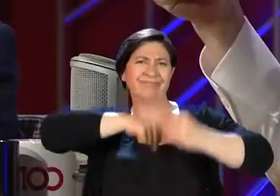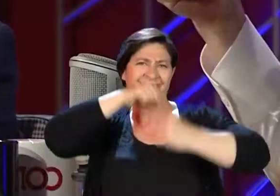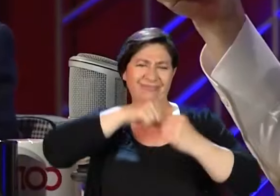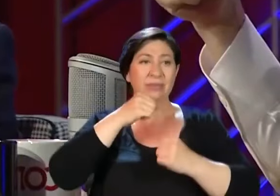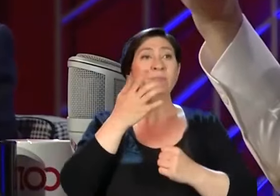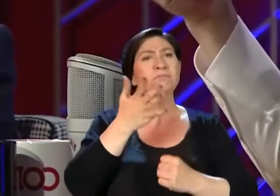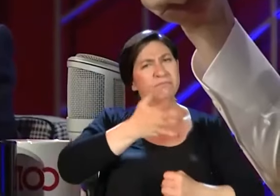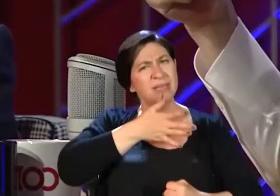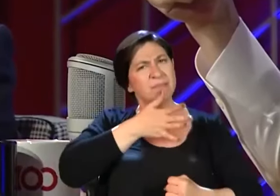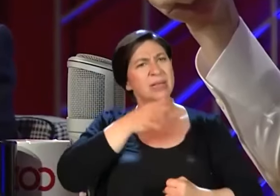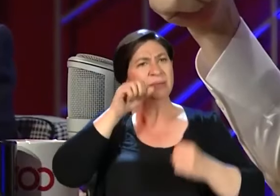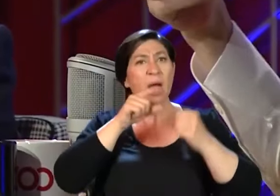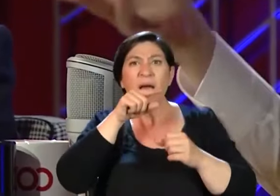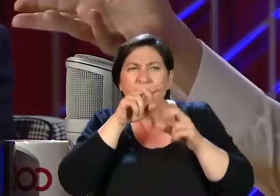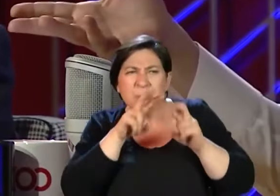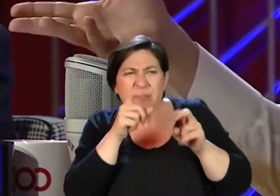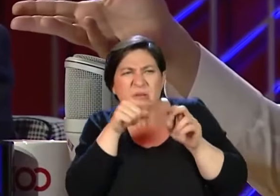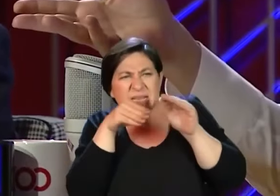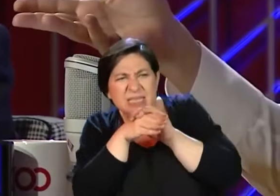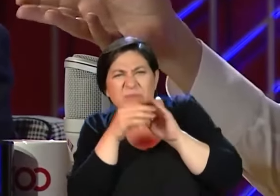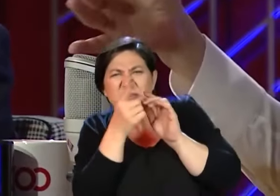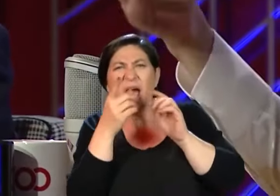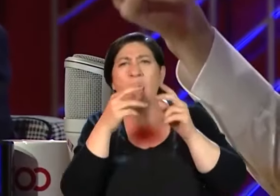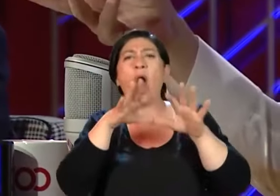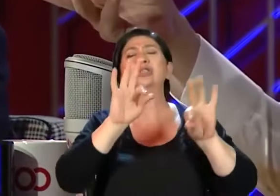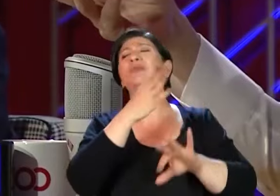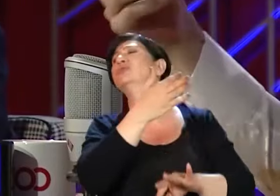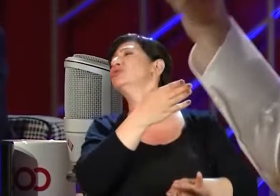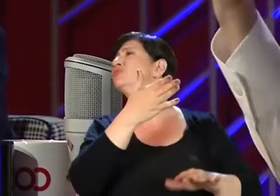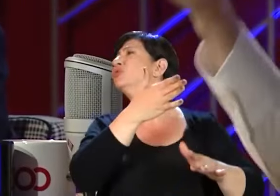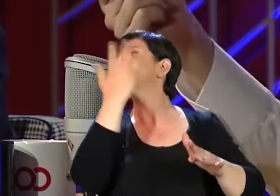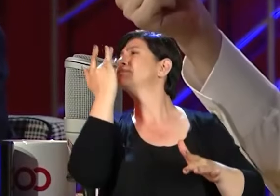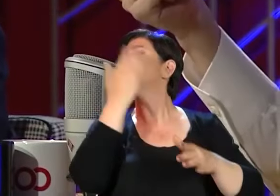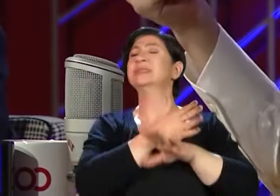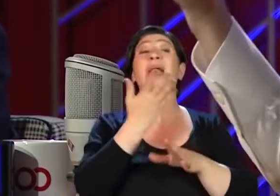kasıtlı seyredenler, altında bir şey arayanlar ya bu hazırlanmış. Bu böyle olmuş. Ama